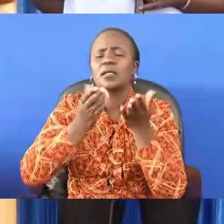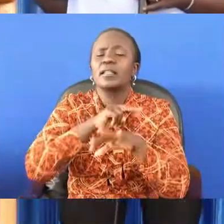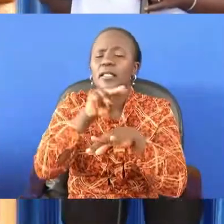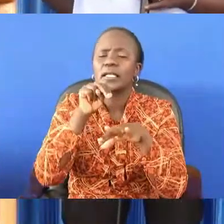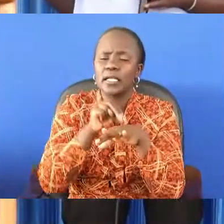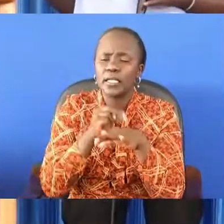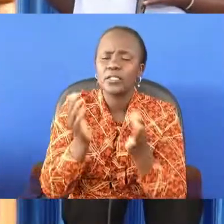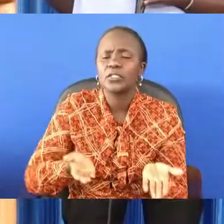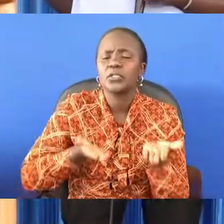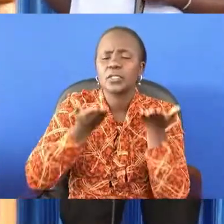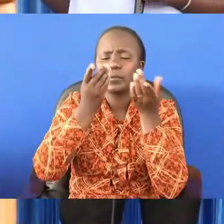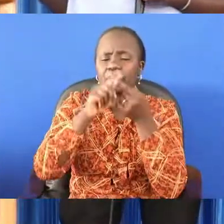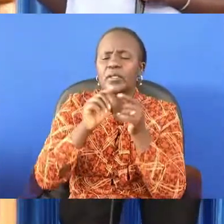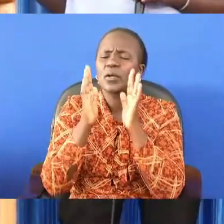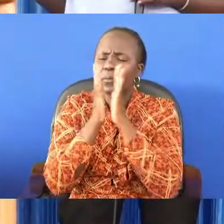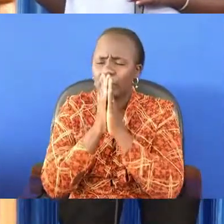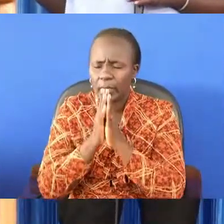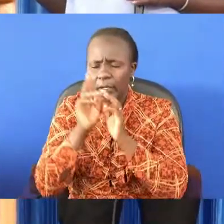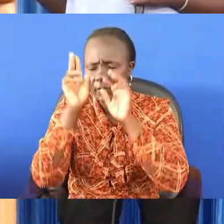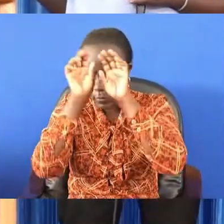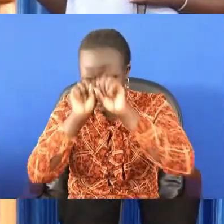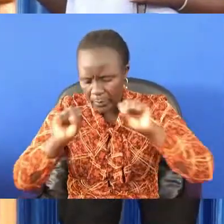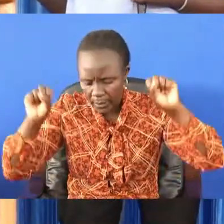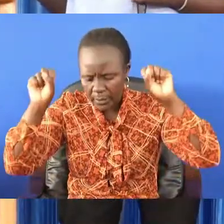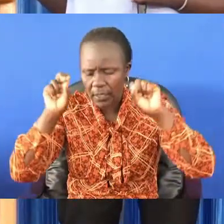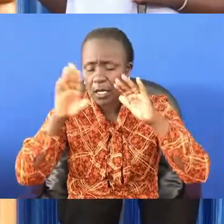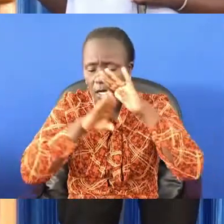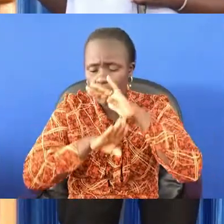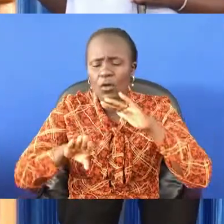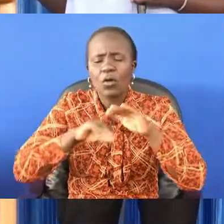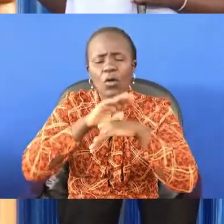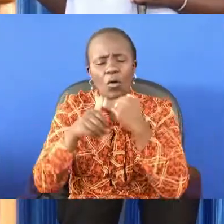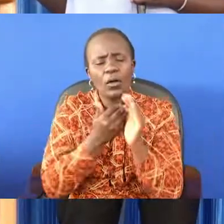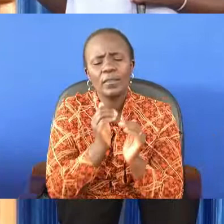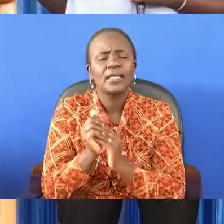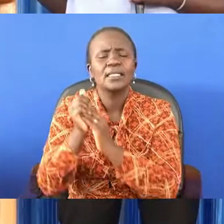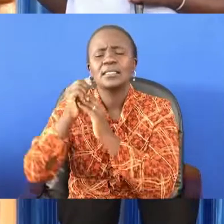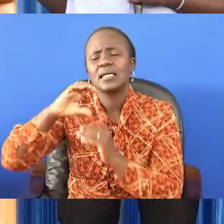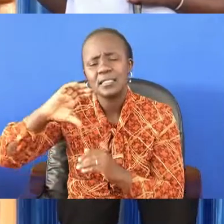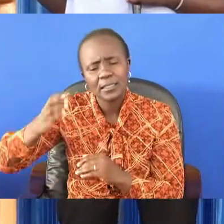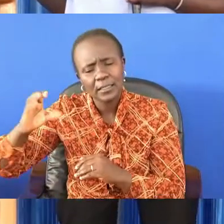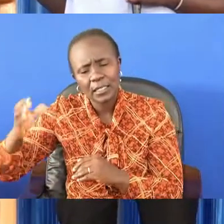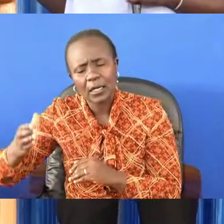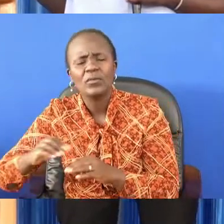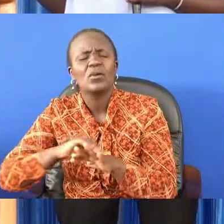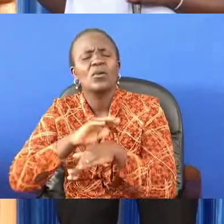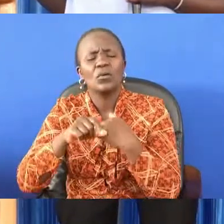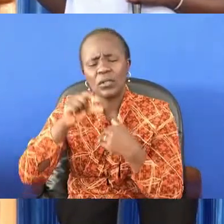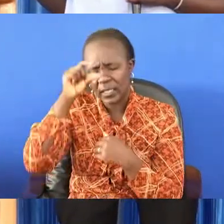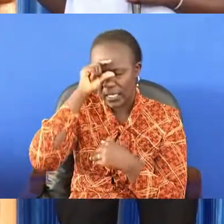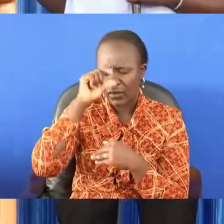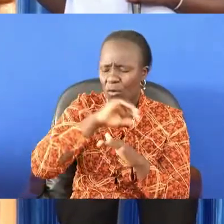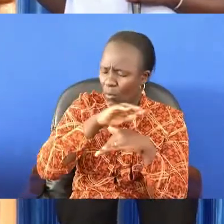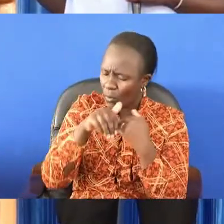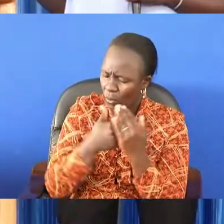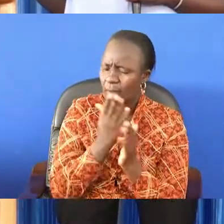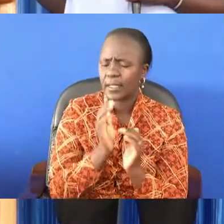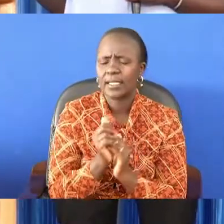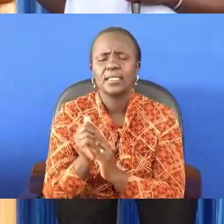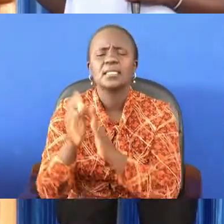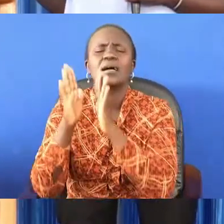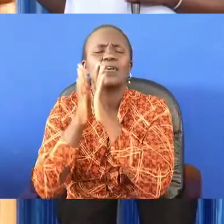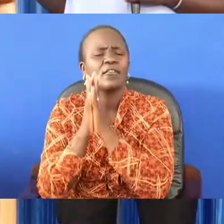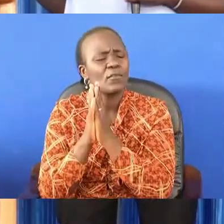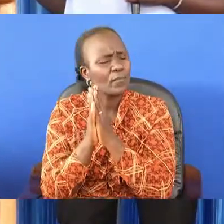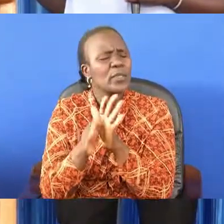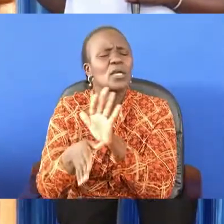yetu. Mungu nikiombea president na deputy na wale viongozi wote wa county, governors wetu na viongozi wote. Mungu